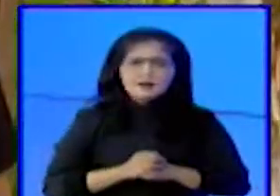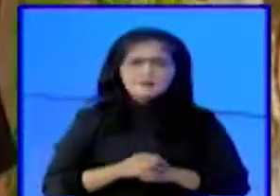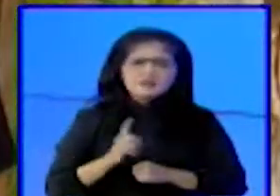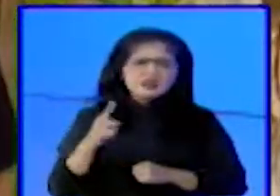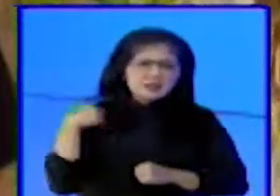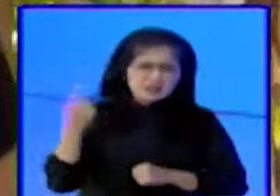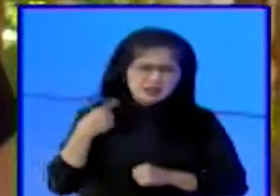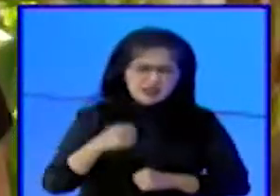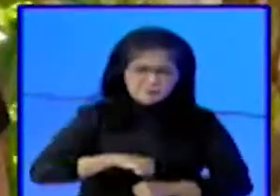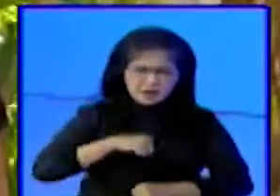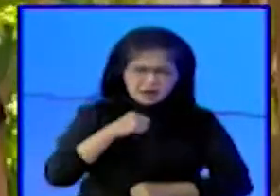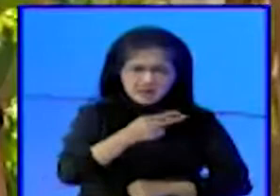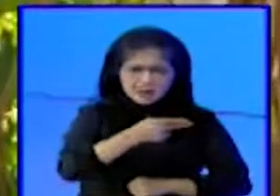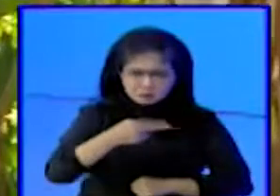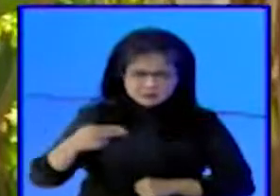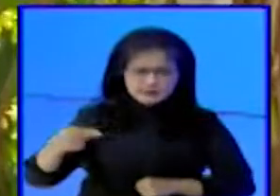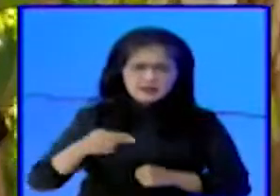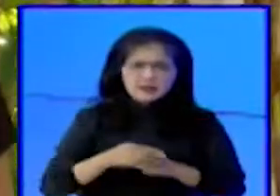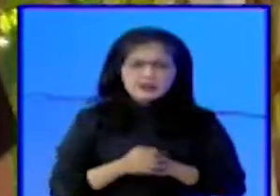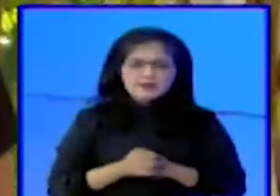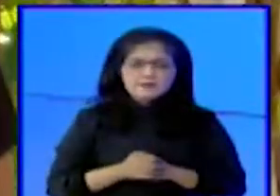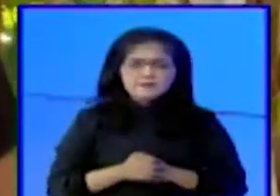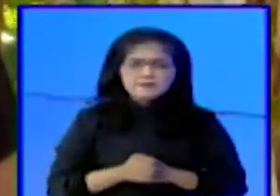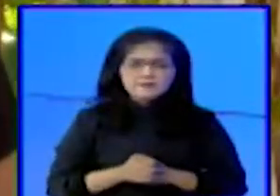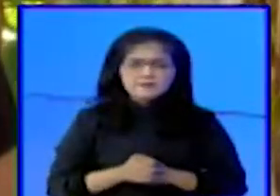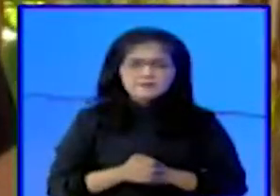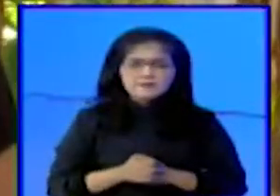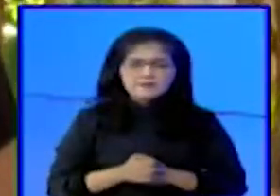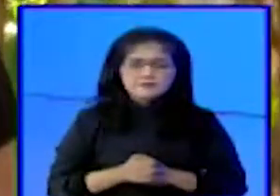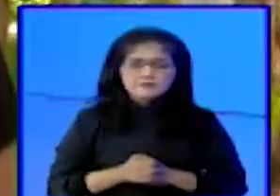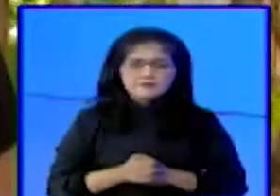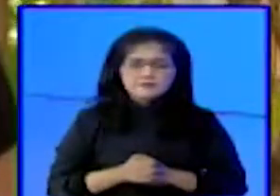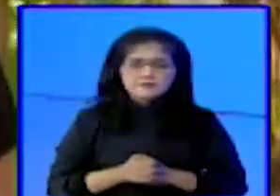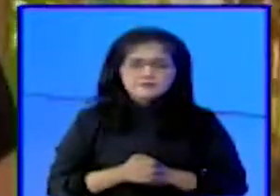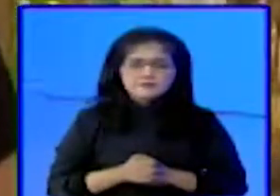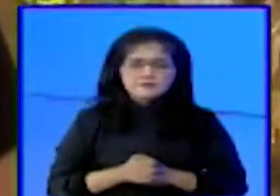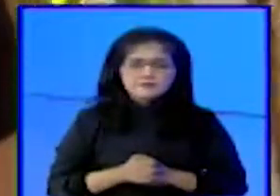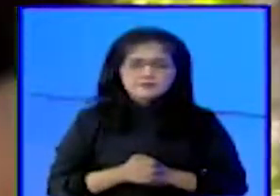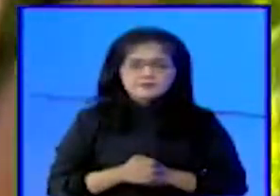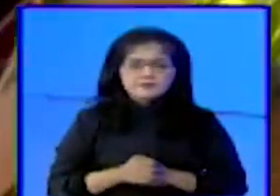Indonesia. Dari Kupang, Nusa Tenggara Timur, Daniel Willy Tumbel, Alfian Prayudi, Heru Triyuniarto,